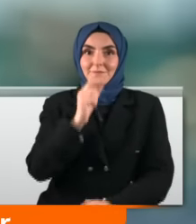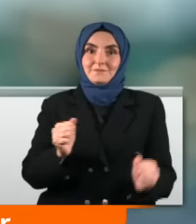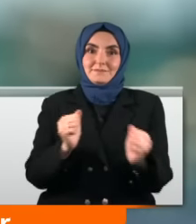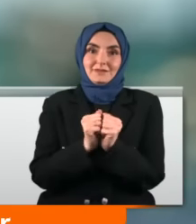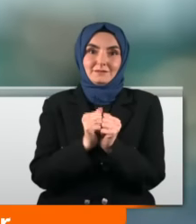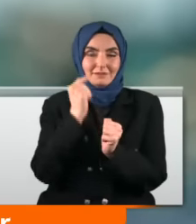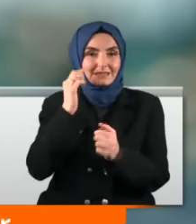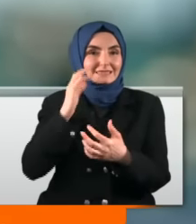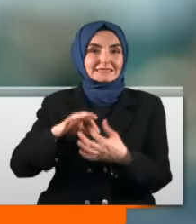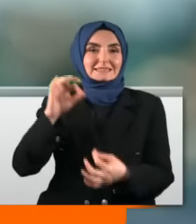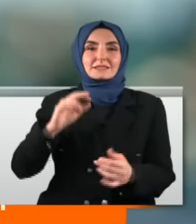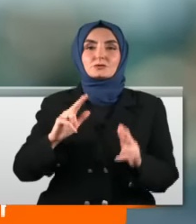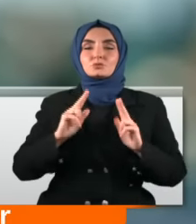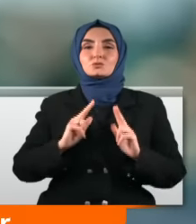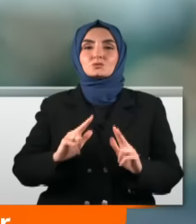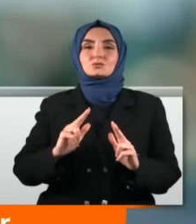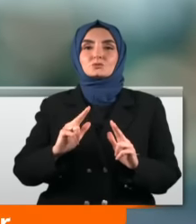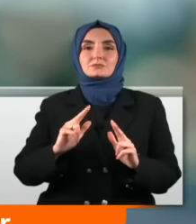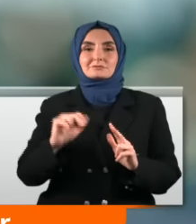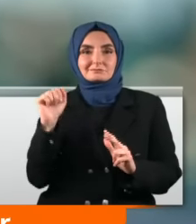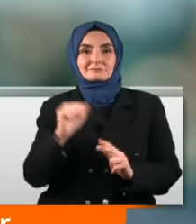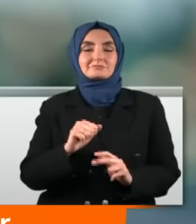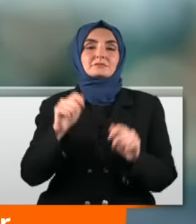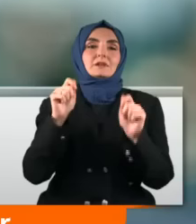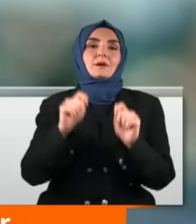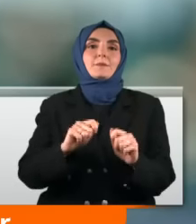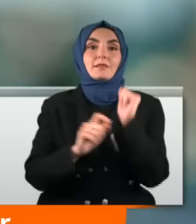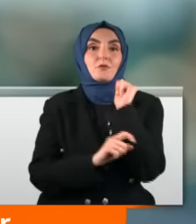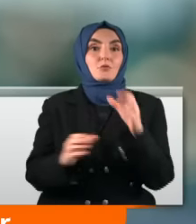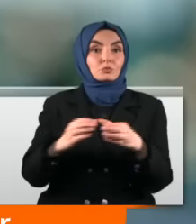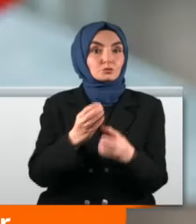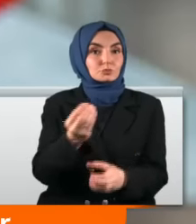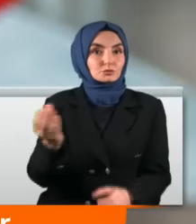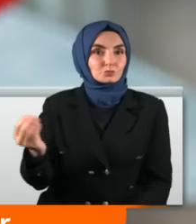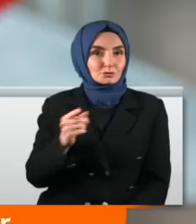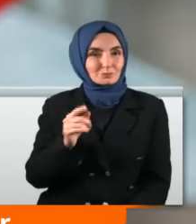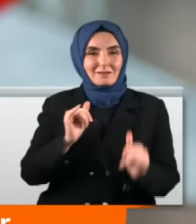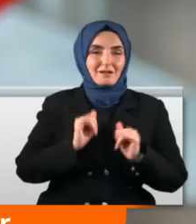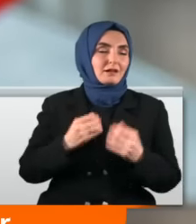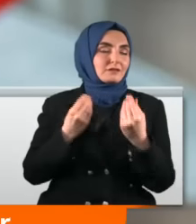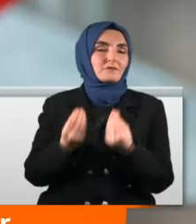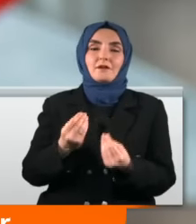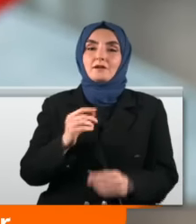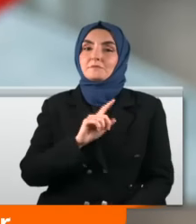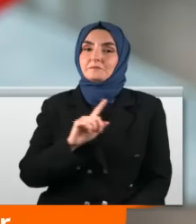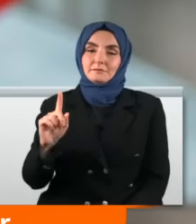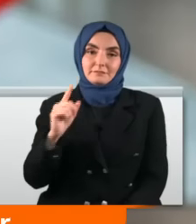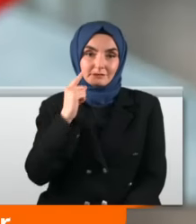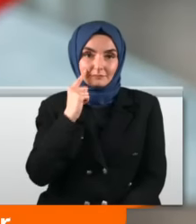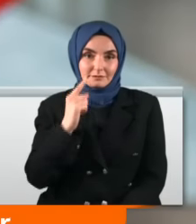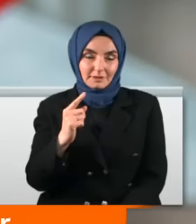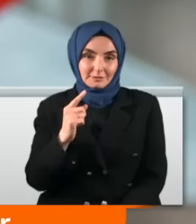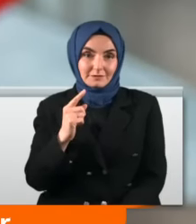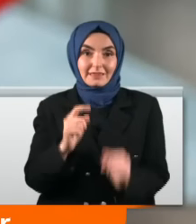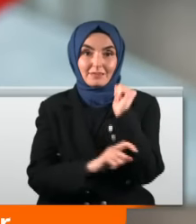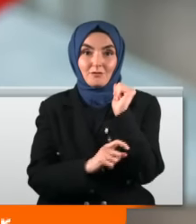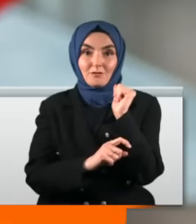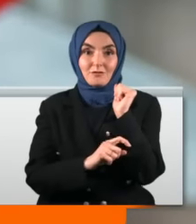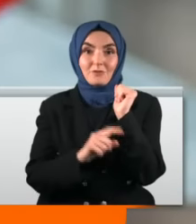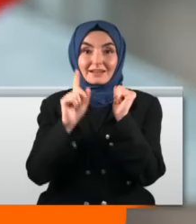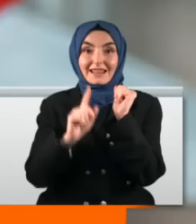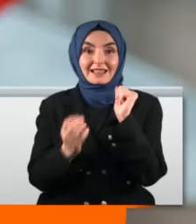insanımızın huzuruna kasteden terör örgütlerine nefes aldırmıyoruz. Terör bataklığını kaynağında kurutma